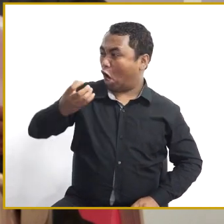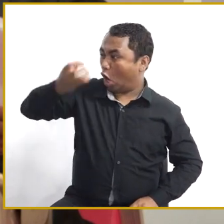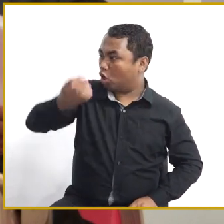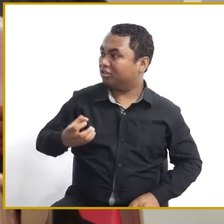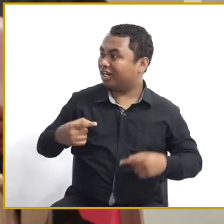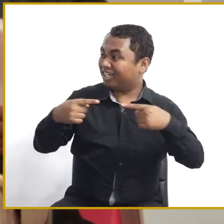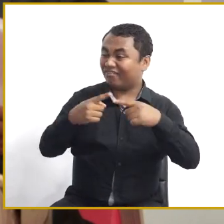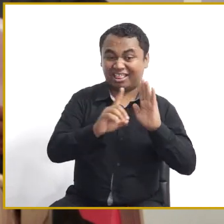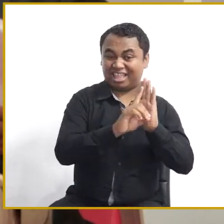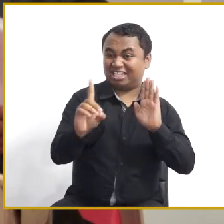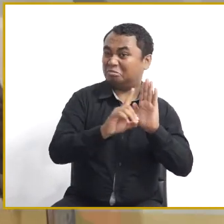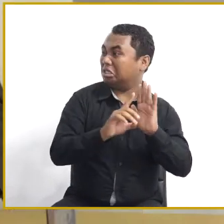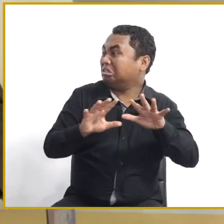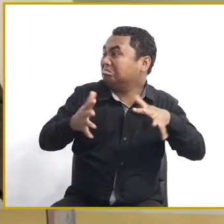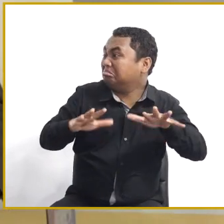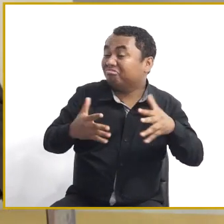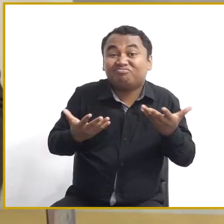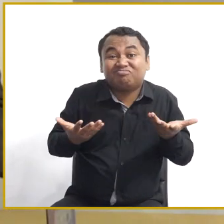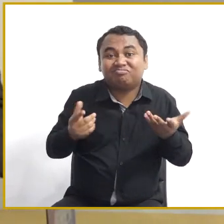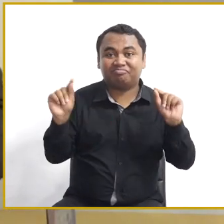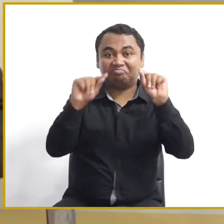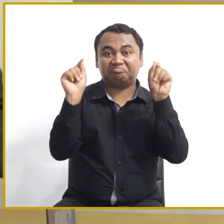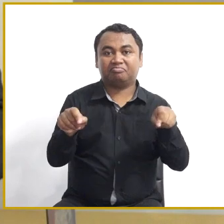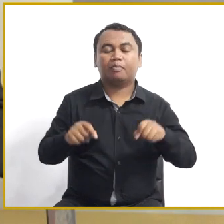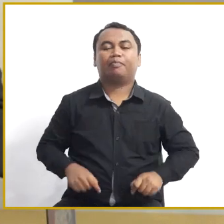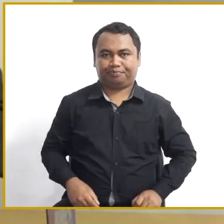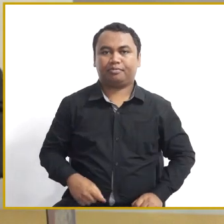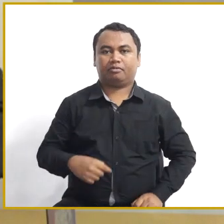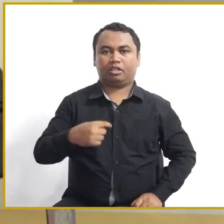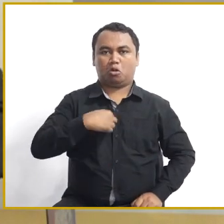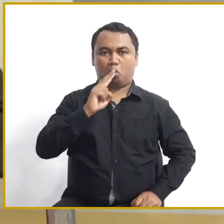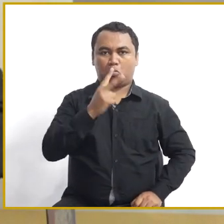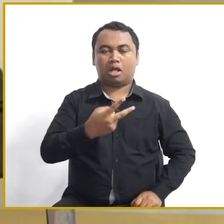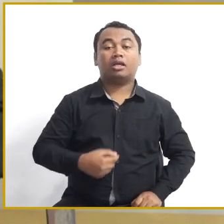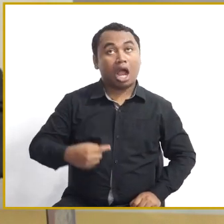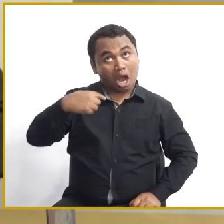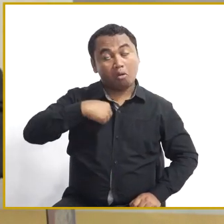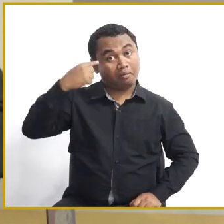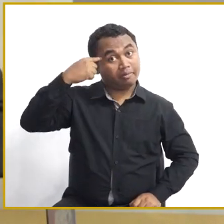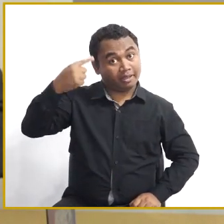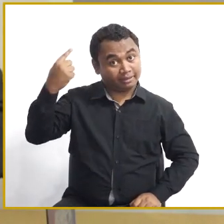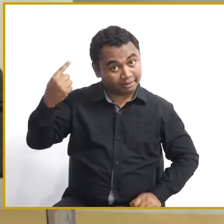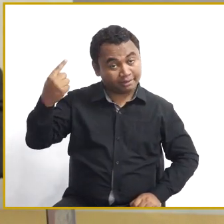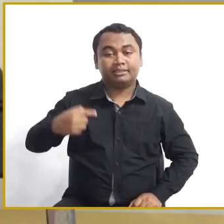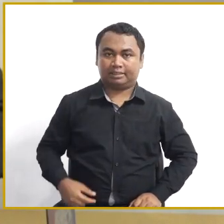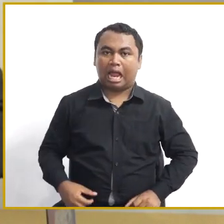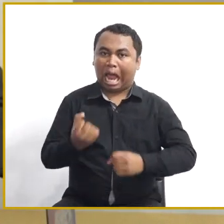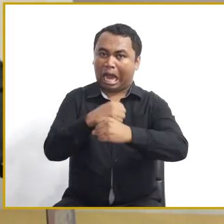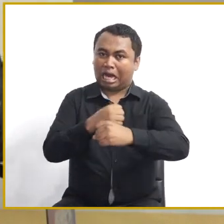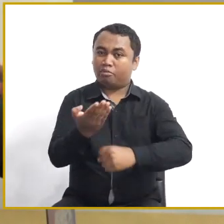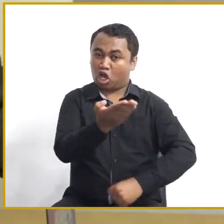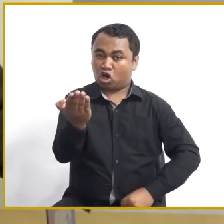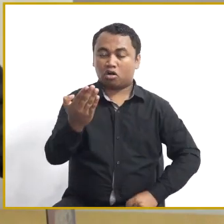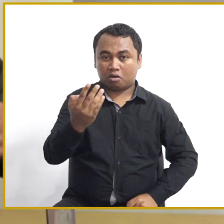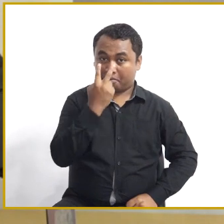teo ny ohatra ny voasafosafy ihany za manokana zany fomba fijeriko de zao ianao angapa mahita abraham razafa be